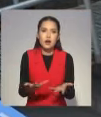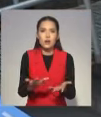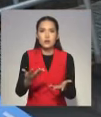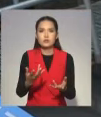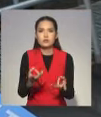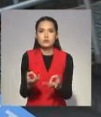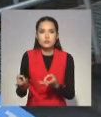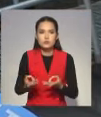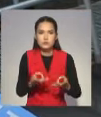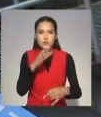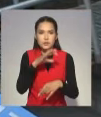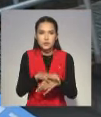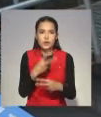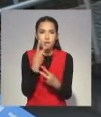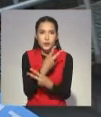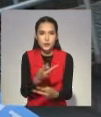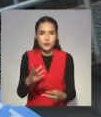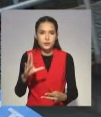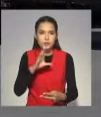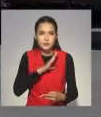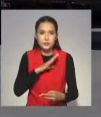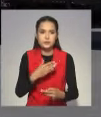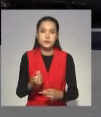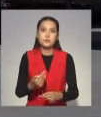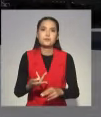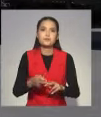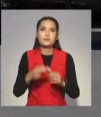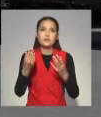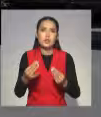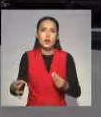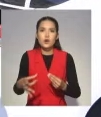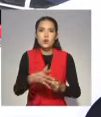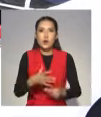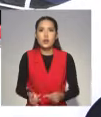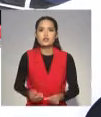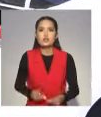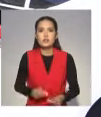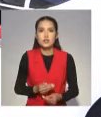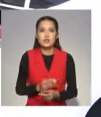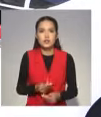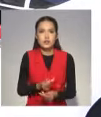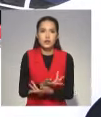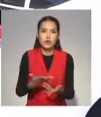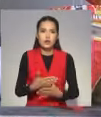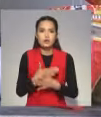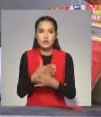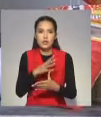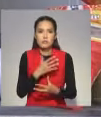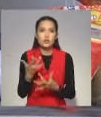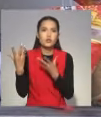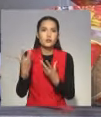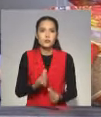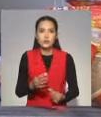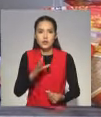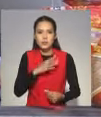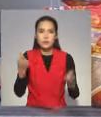болып жатқанын байқап, мониторинг жасап қайттық, көмектесіп қайттық. Қостанай облысы гуманитарлық көмекті жөнелтті. Онда азық-түлік, тұрмыстық, химиялық